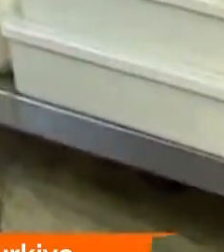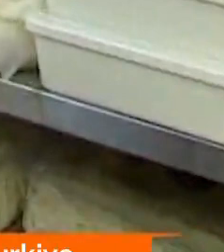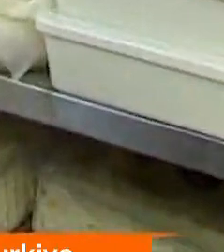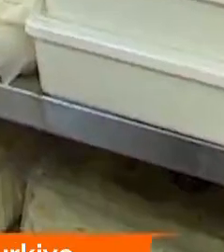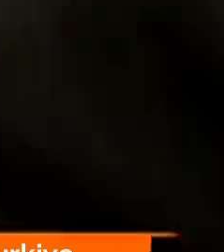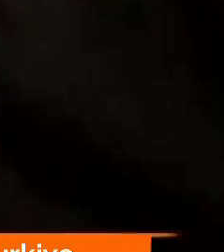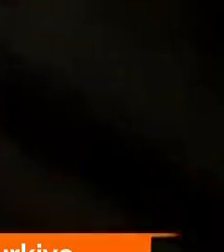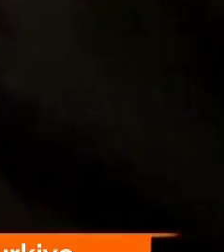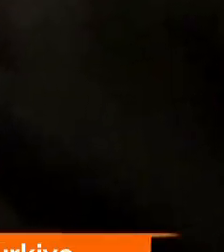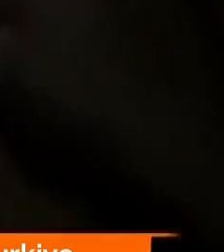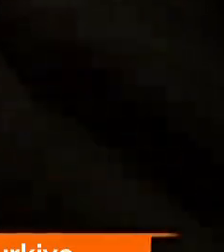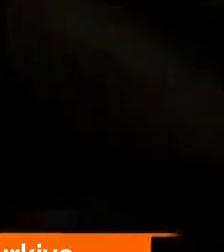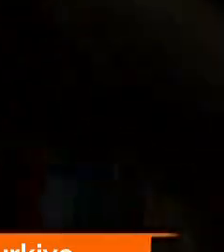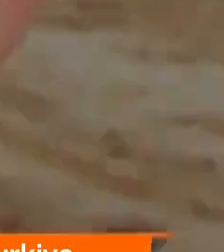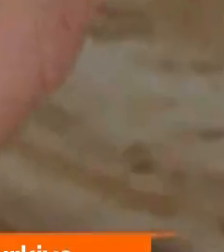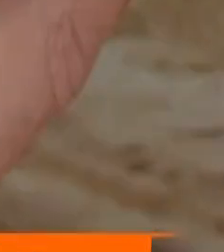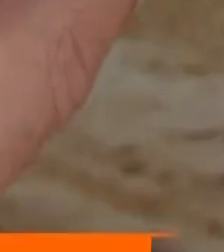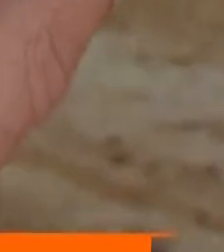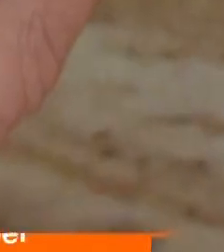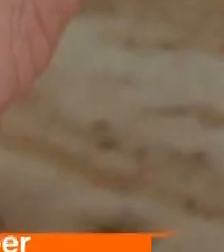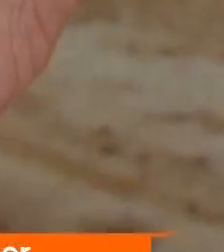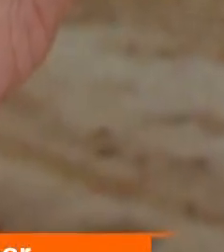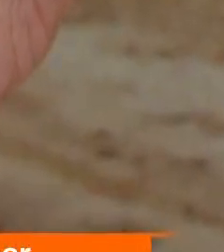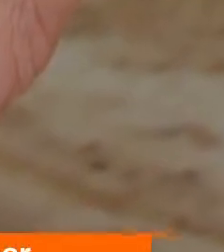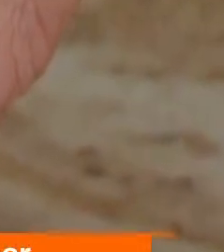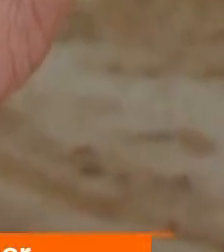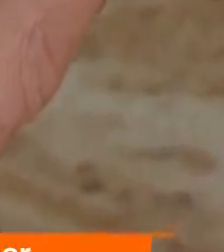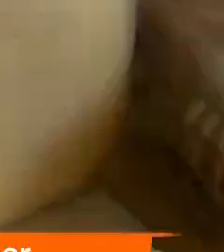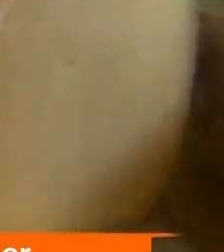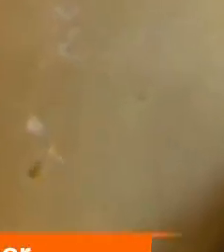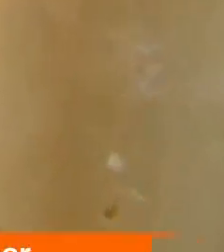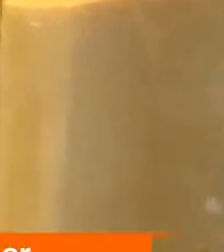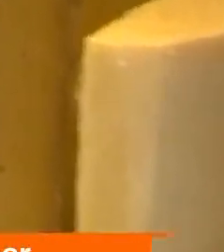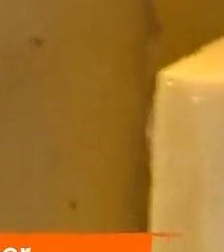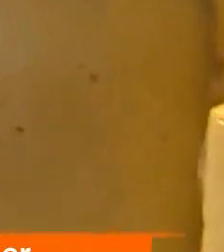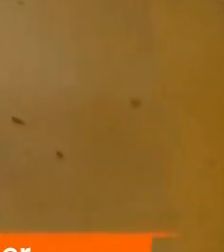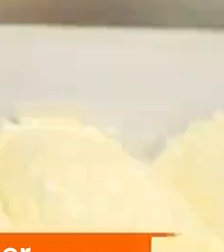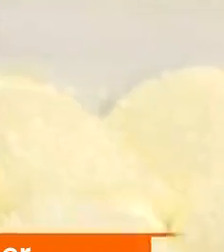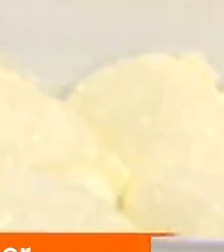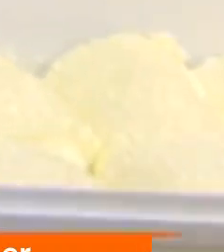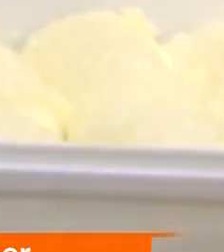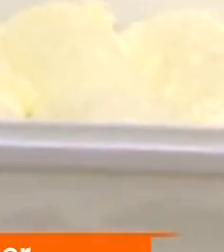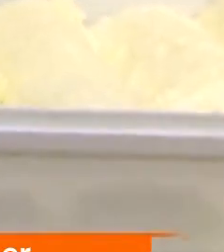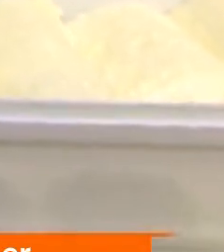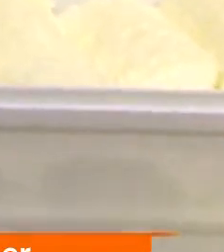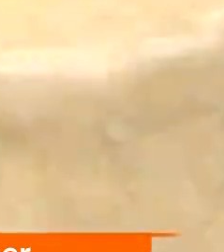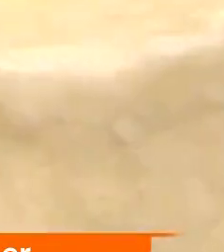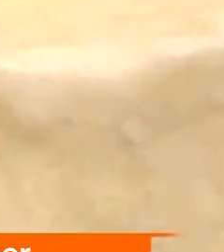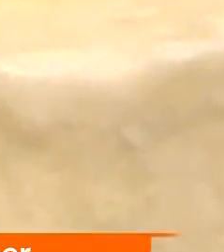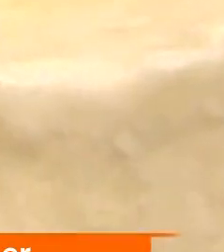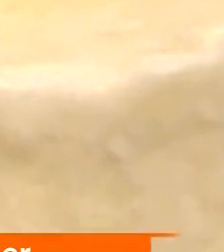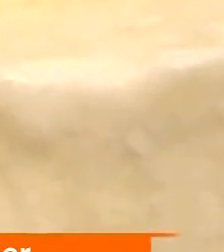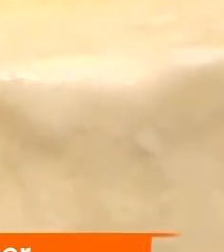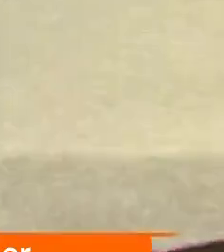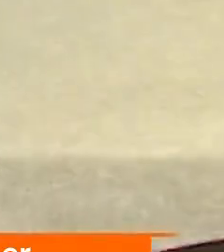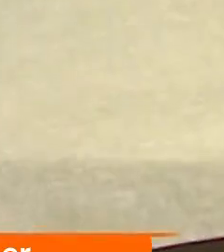Ramazan fırsatçıları yine iş başında. Hileli peynir nasıl anlaşılır? Uzmanlar sütsüz peynir yapanlara karşı uyardı. Birazdan ATV